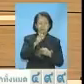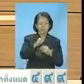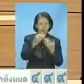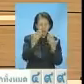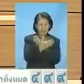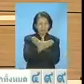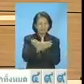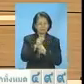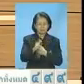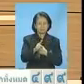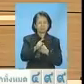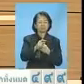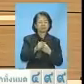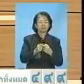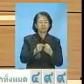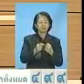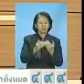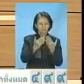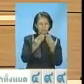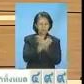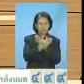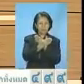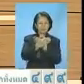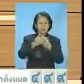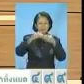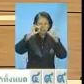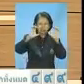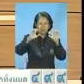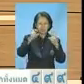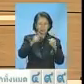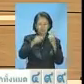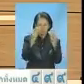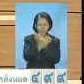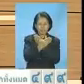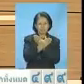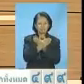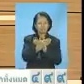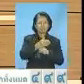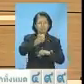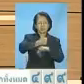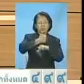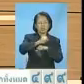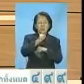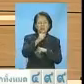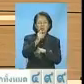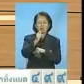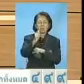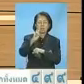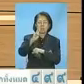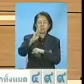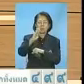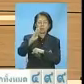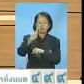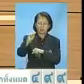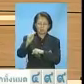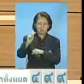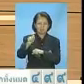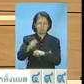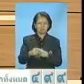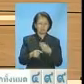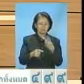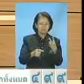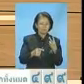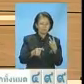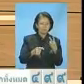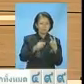ยทันทีถ้าเปลี่ยนรัฐบาลต้องเปลี่ยนทั้งนี้ทันทีเลยเรื่องที่สองท่านฮะ